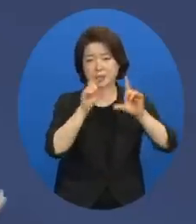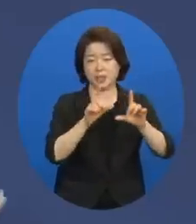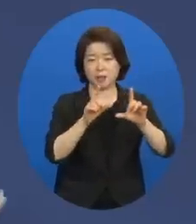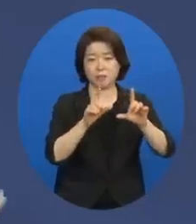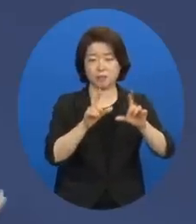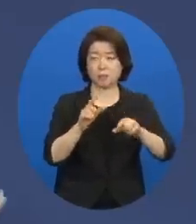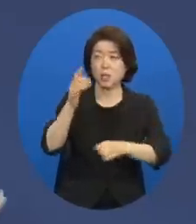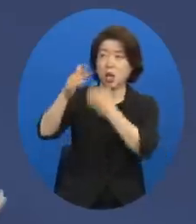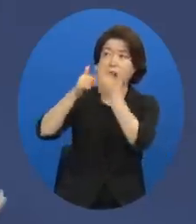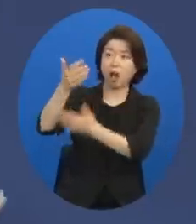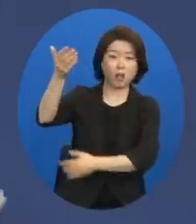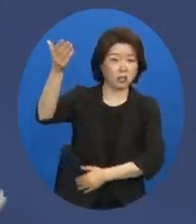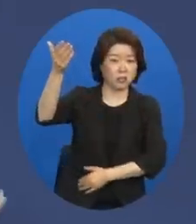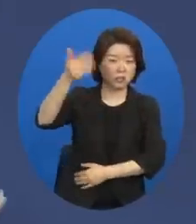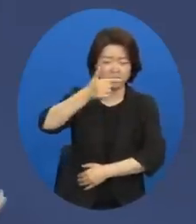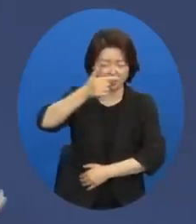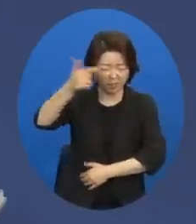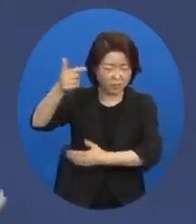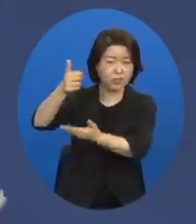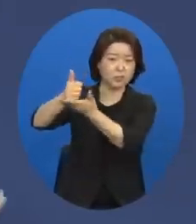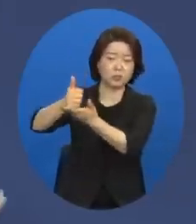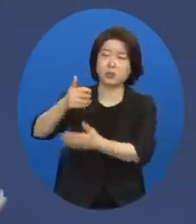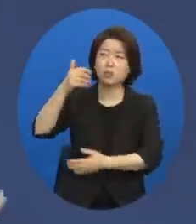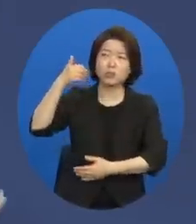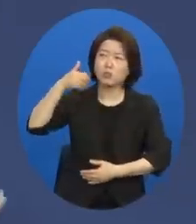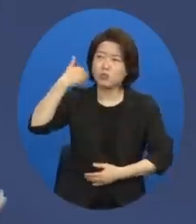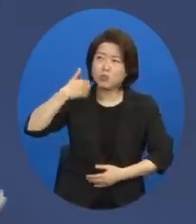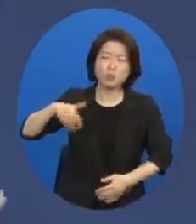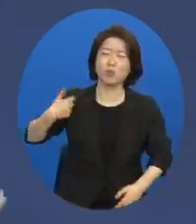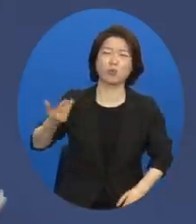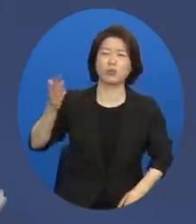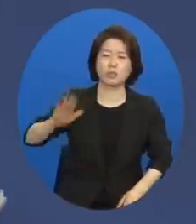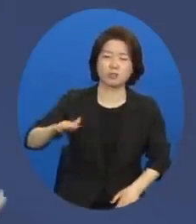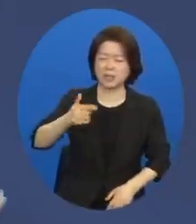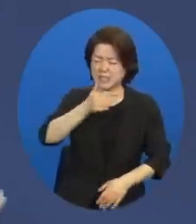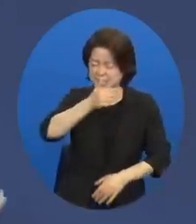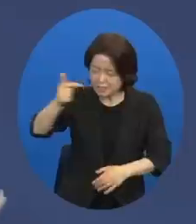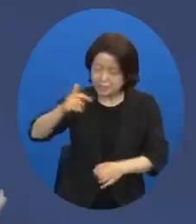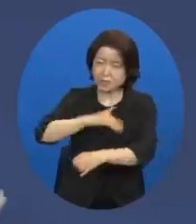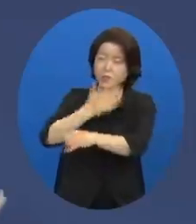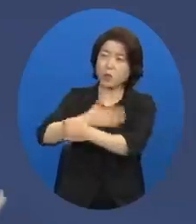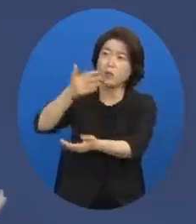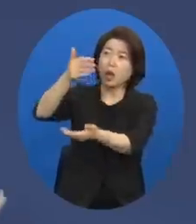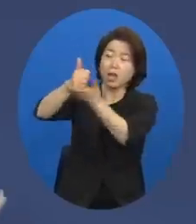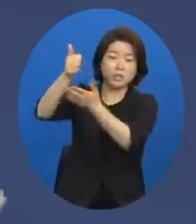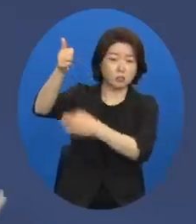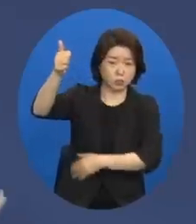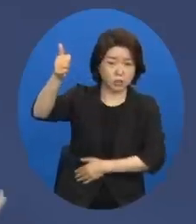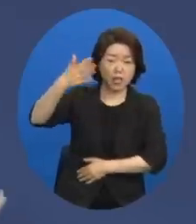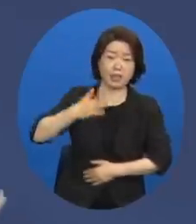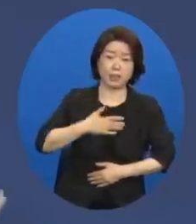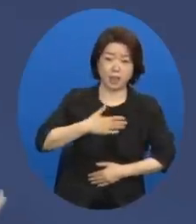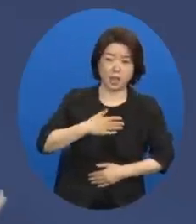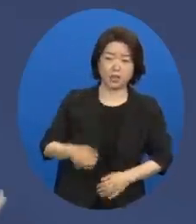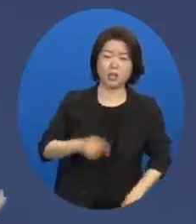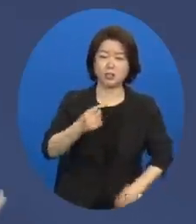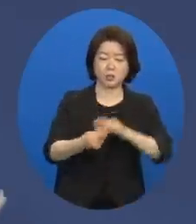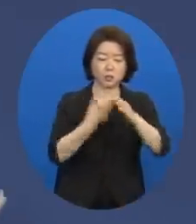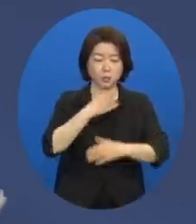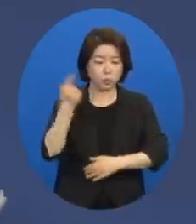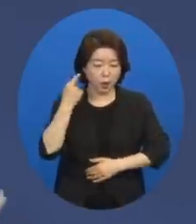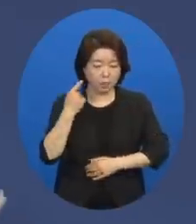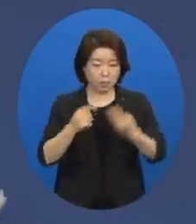하나님이란 크신 신이 누군지는 잘 모르겠는데 어쨌든 큰 신이래 그 크신 신이 날 보고 그 요한복음